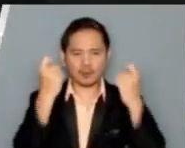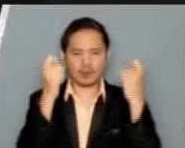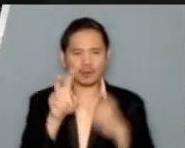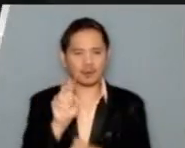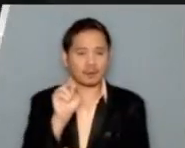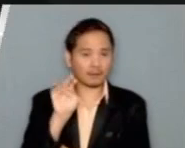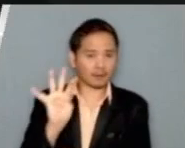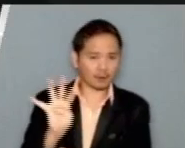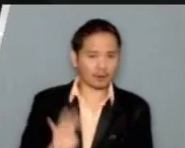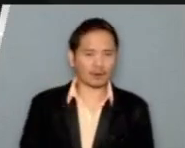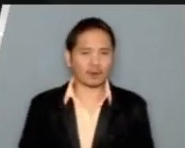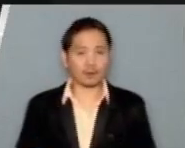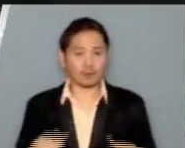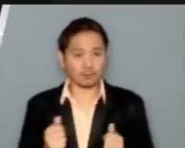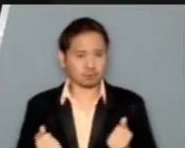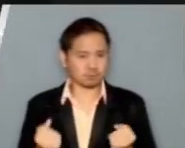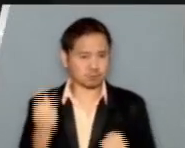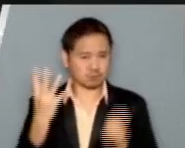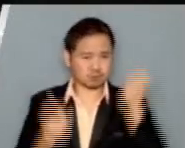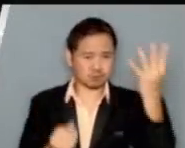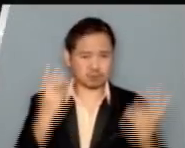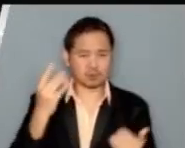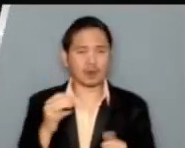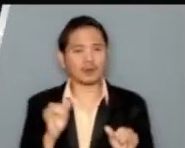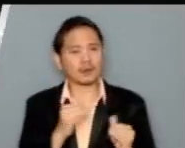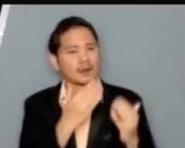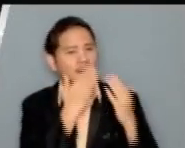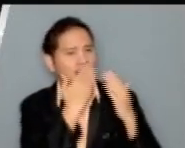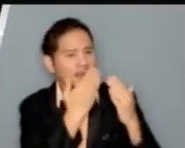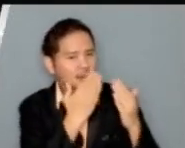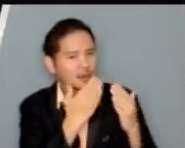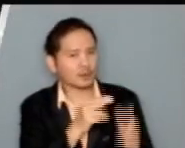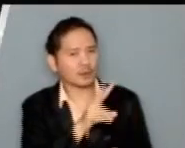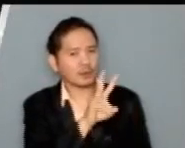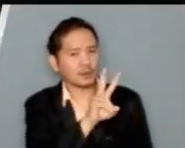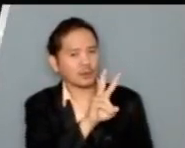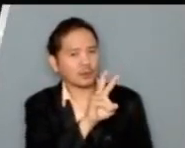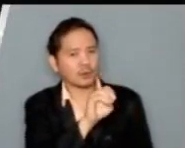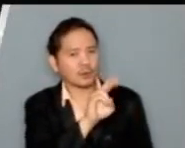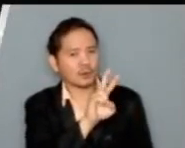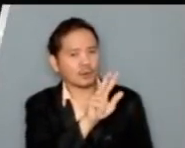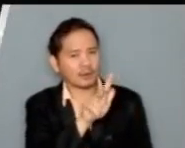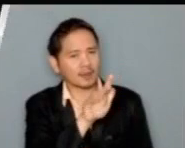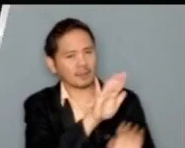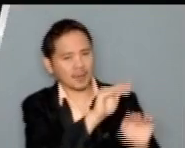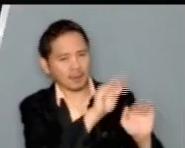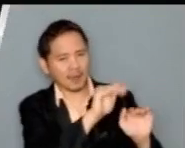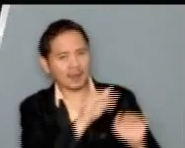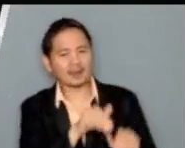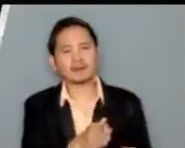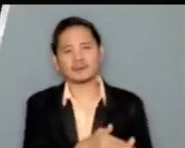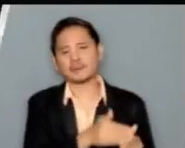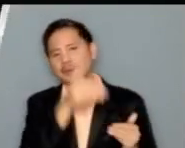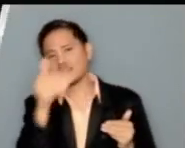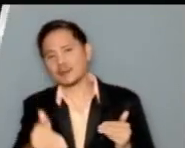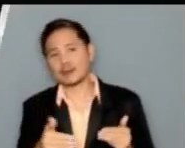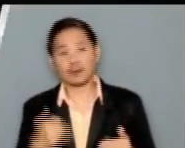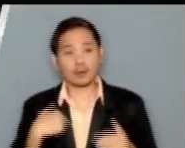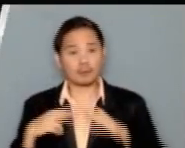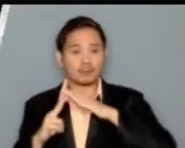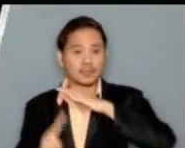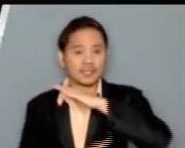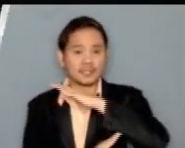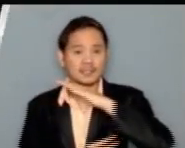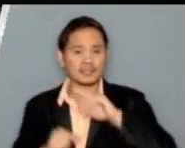pagsabi ng thank you and sa 2023 sa Marcos bridge na pinakamalaking tulay sa lungsod tanaw ang mga